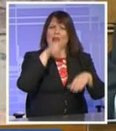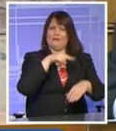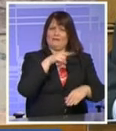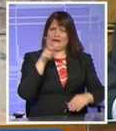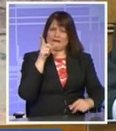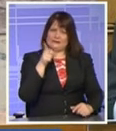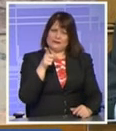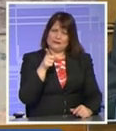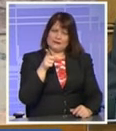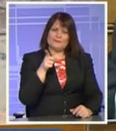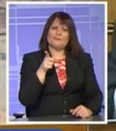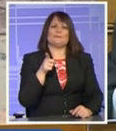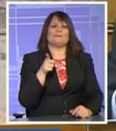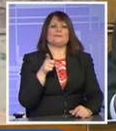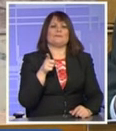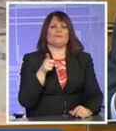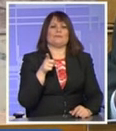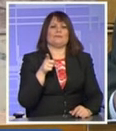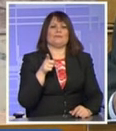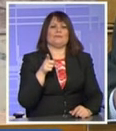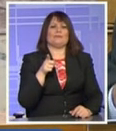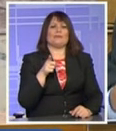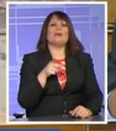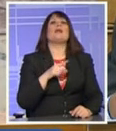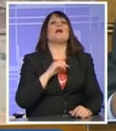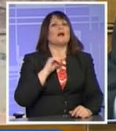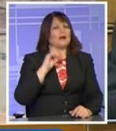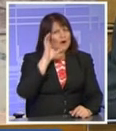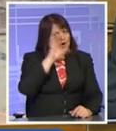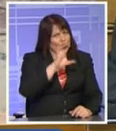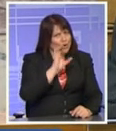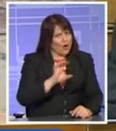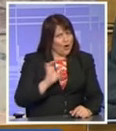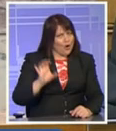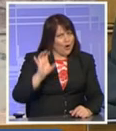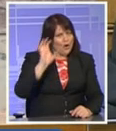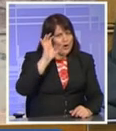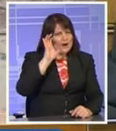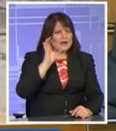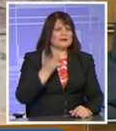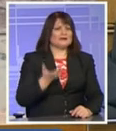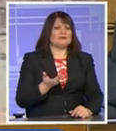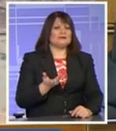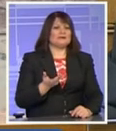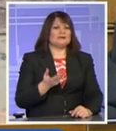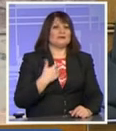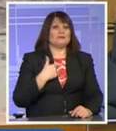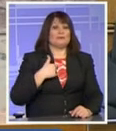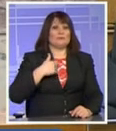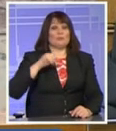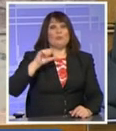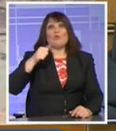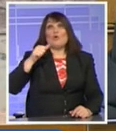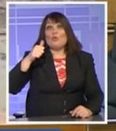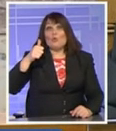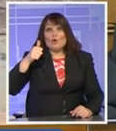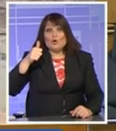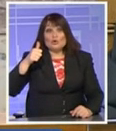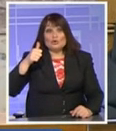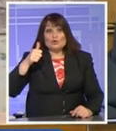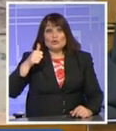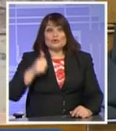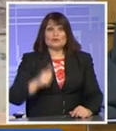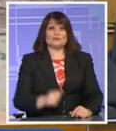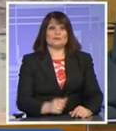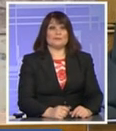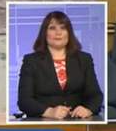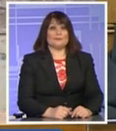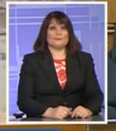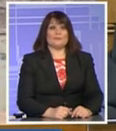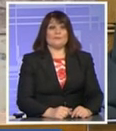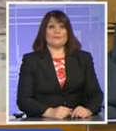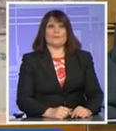να απευθυνθεί και σε όλες τις άλλες χώρες. Πρώτος εγώ,